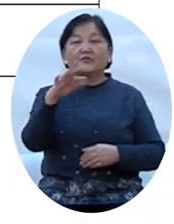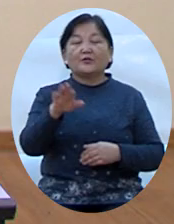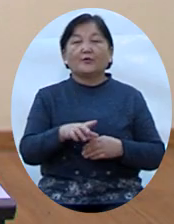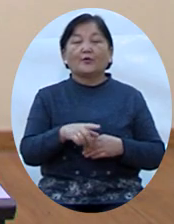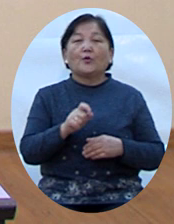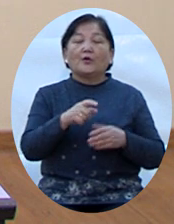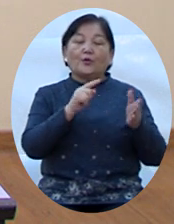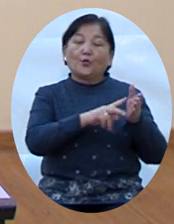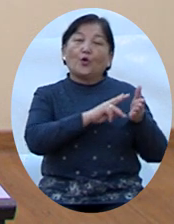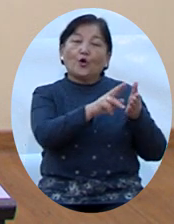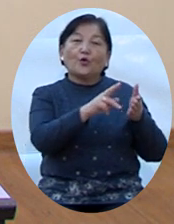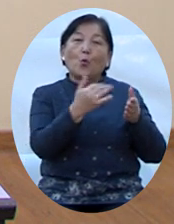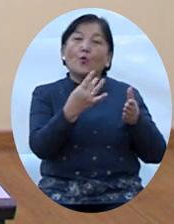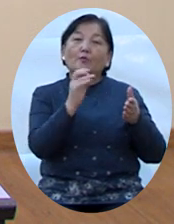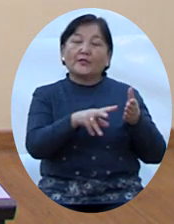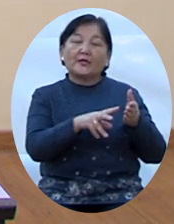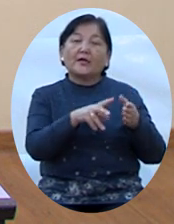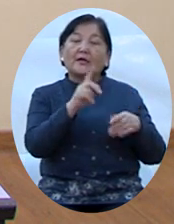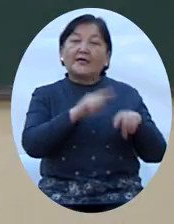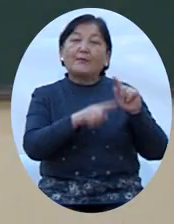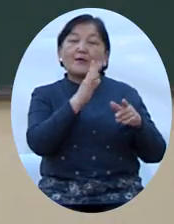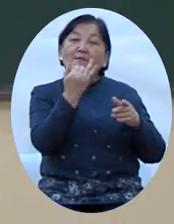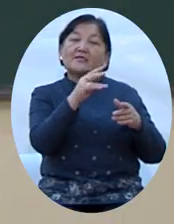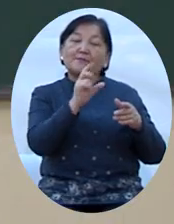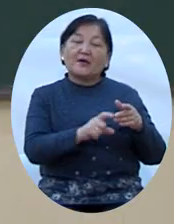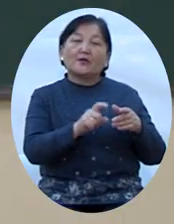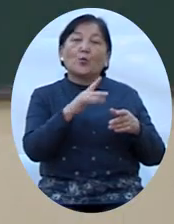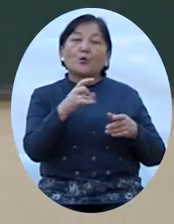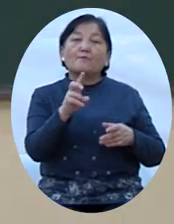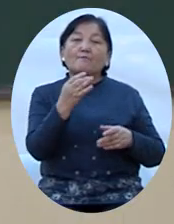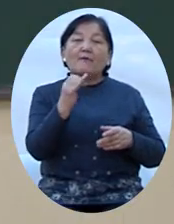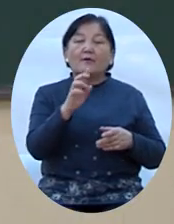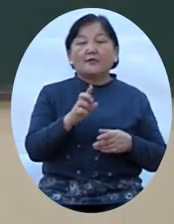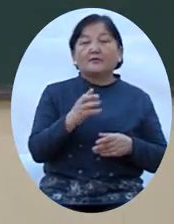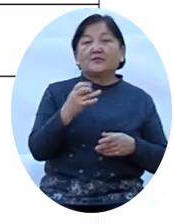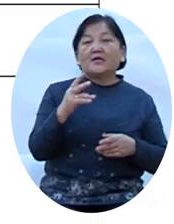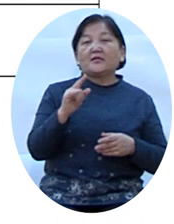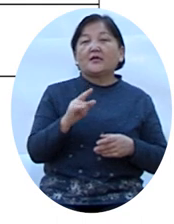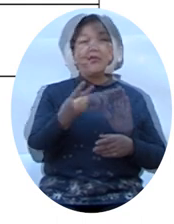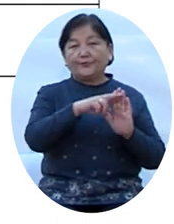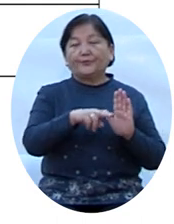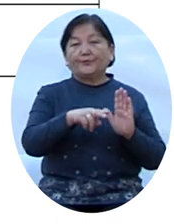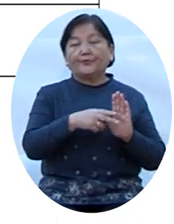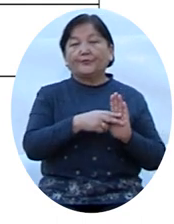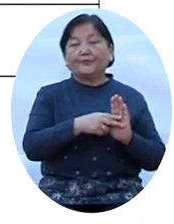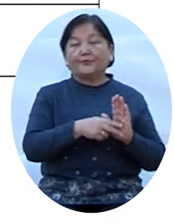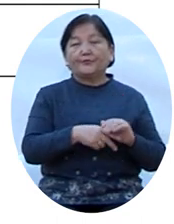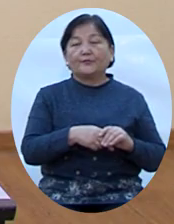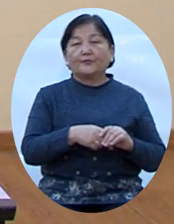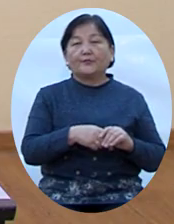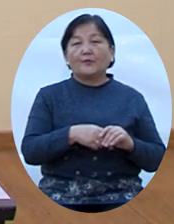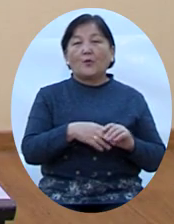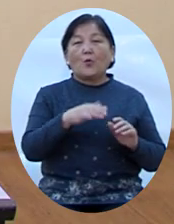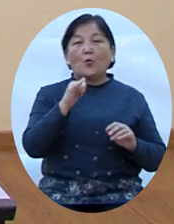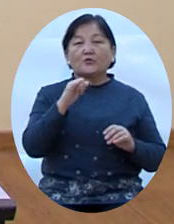хлороидын хүчлийн хооронд урвал явагдсан эсхийг бүгдээрээ хөрөн байцааны индикатор ашиглан шалгая. За 1 номерын дугаартай